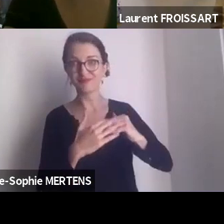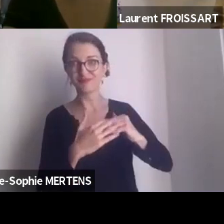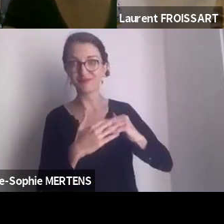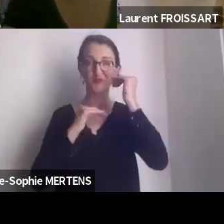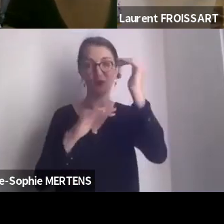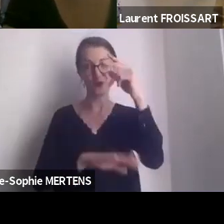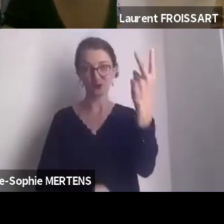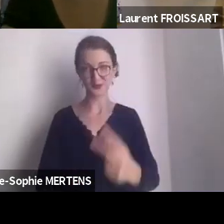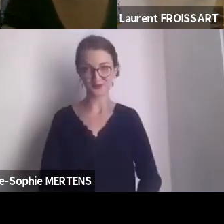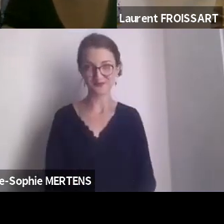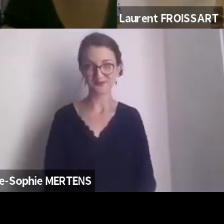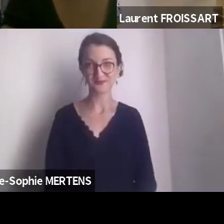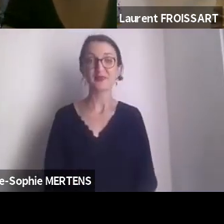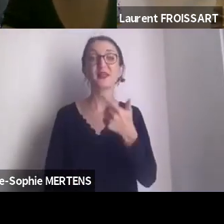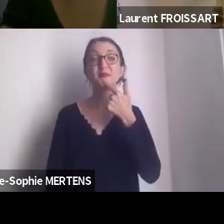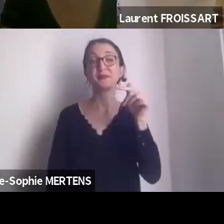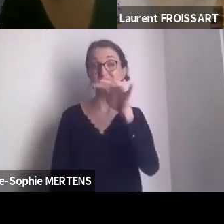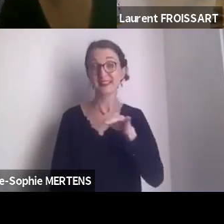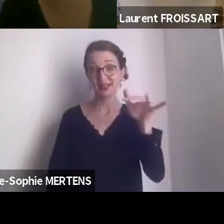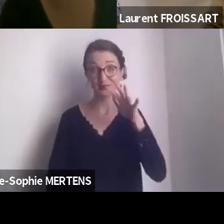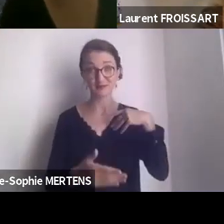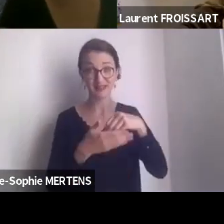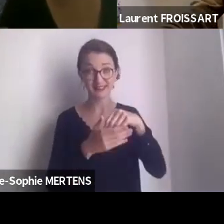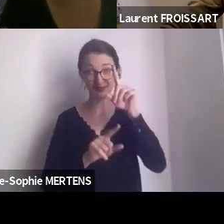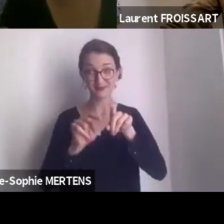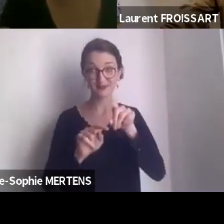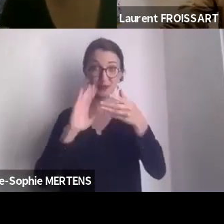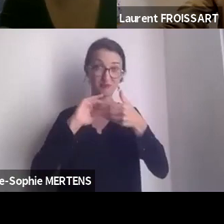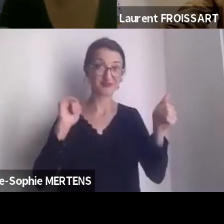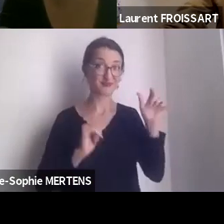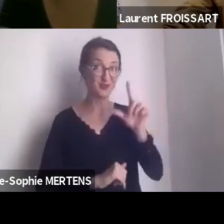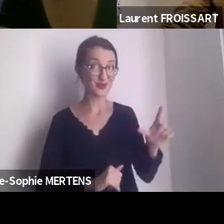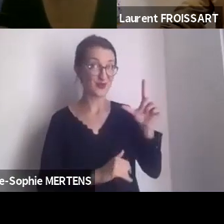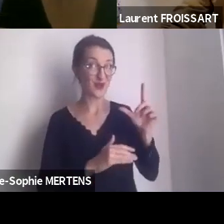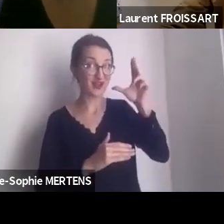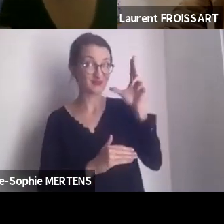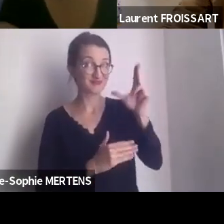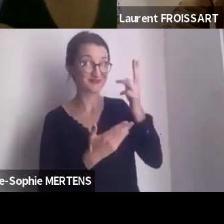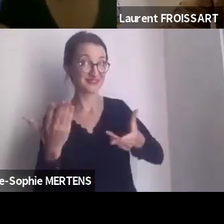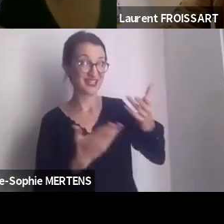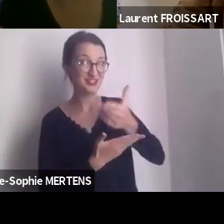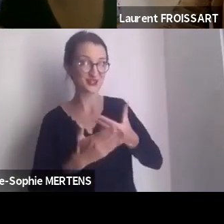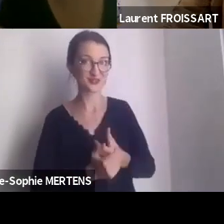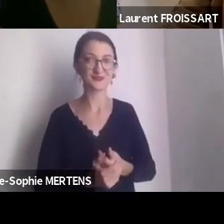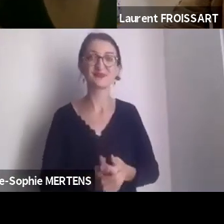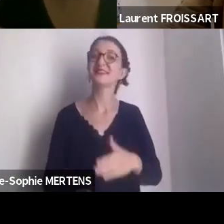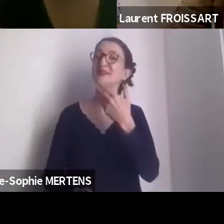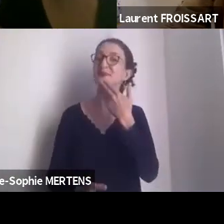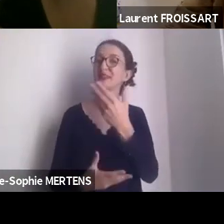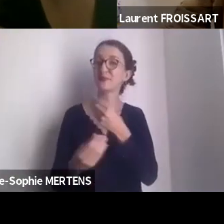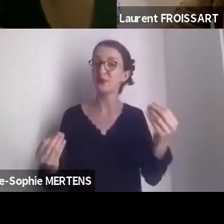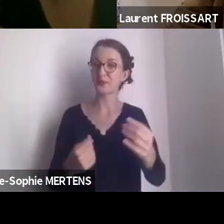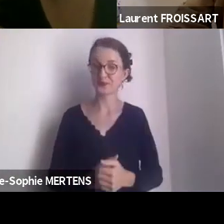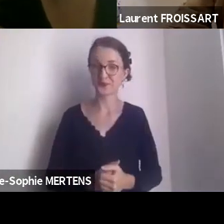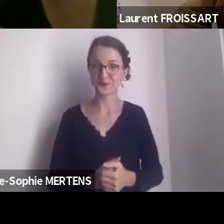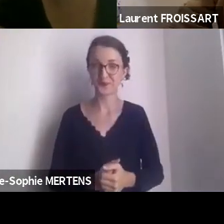Merci à tous d'avoir participé à ce sondage et je repasse la parole à Laura pour démarrer nos échanges. Merci beaucoup. Alors effectivement, en